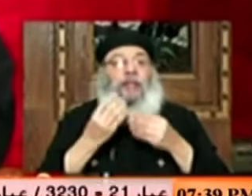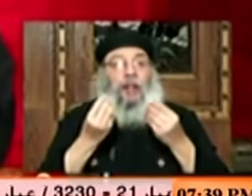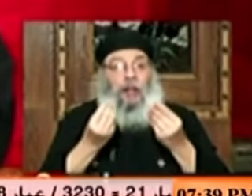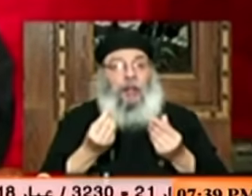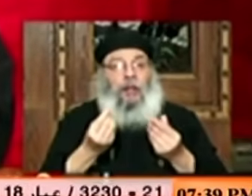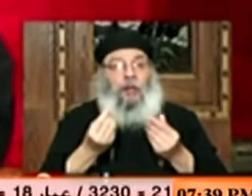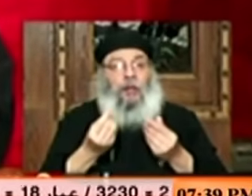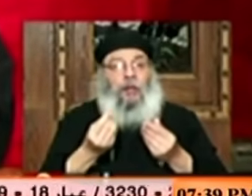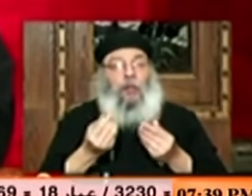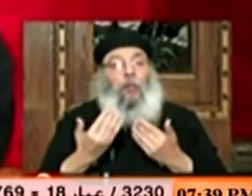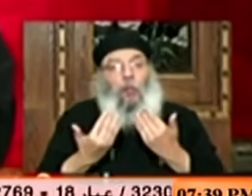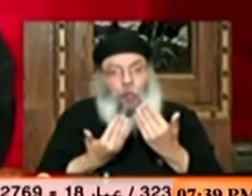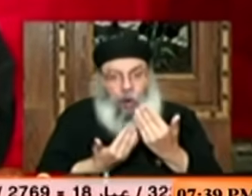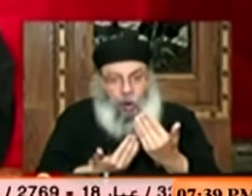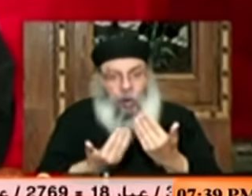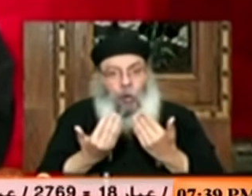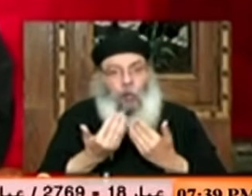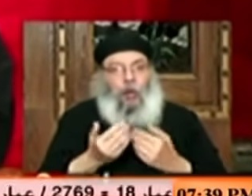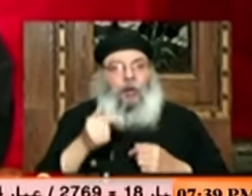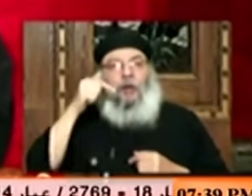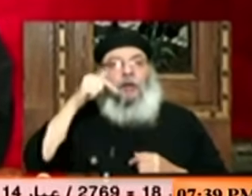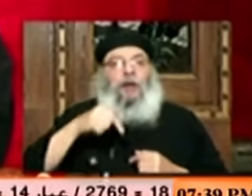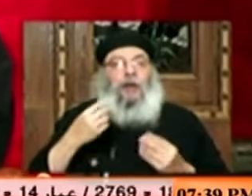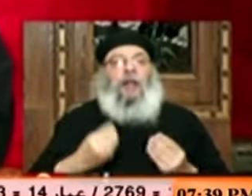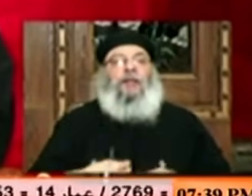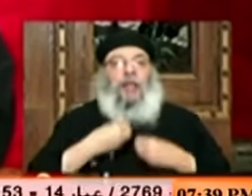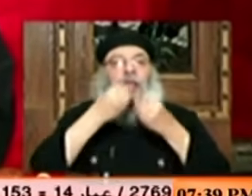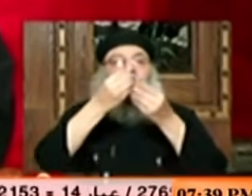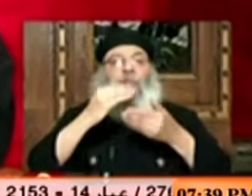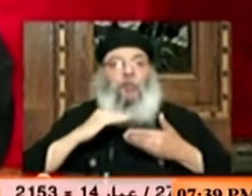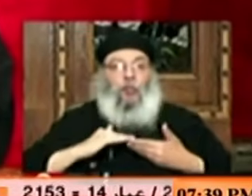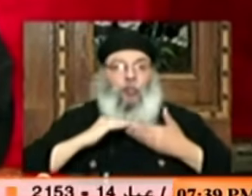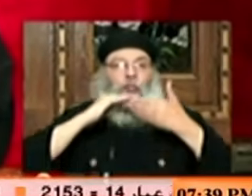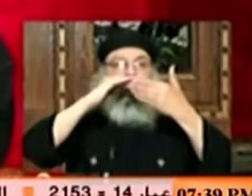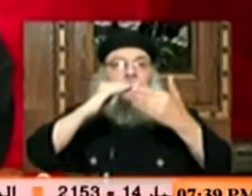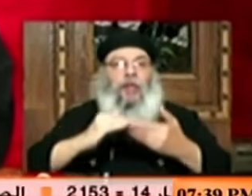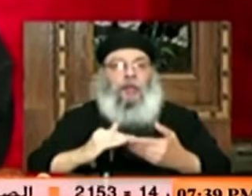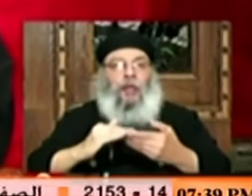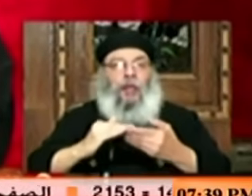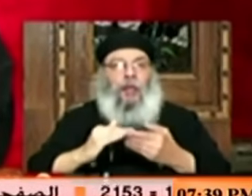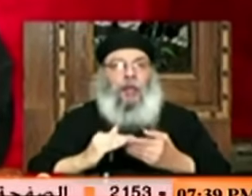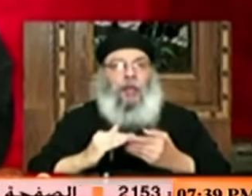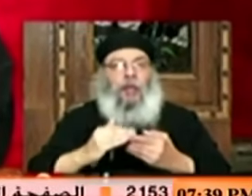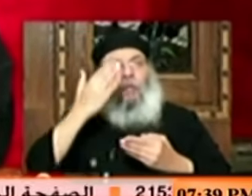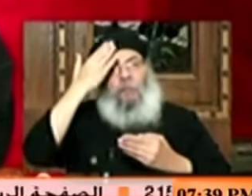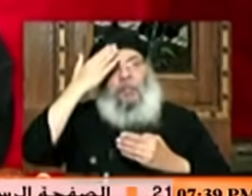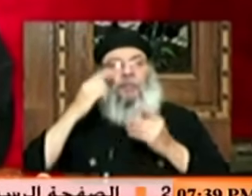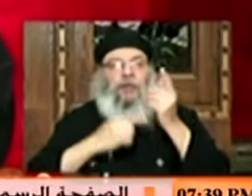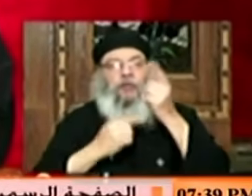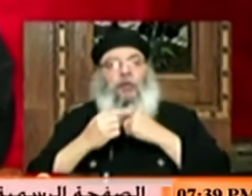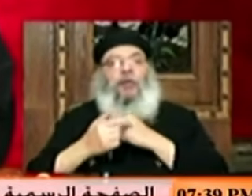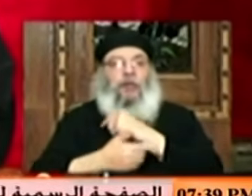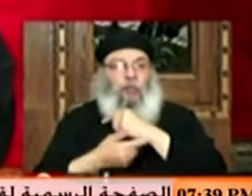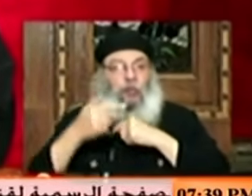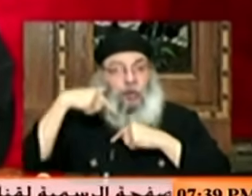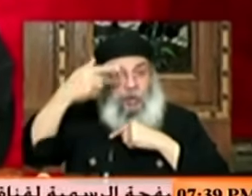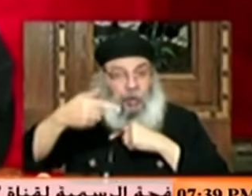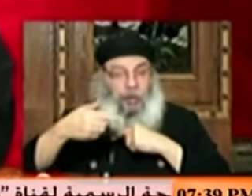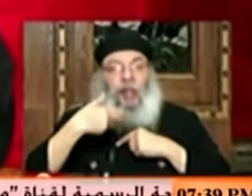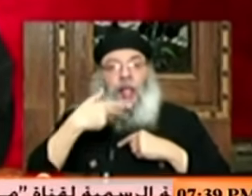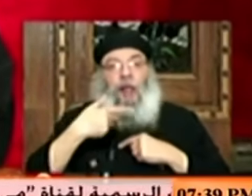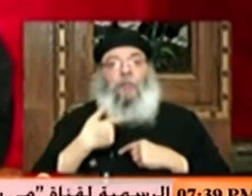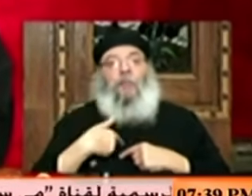واقامه الحوار والنهارده تقديم الخدمه وبنعمه المسيح الاسبوع الجاي هنتكلم عن اللغه